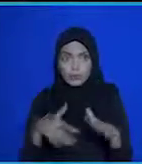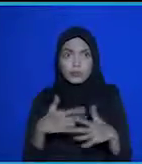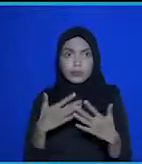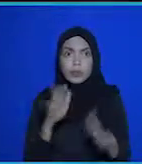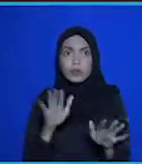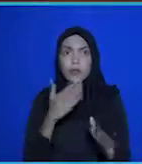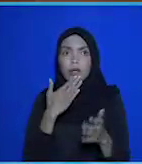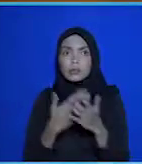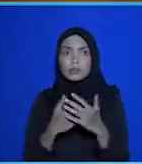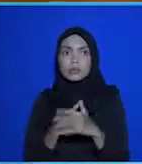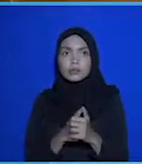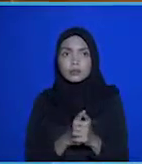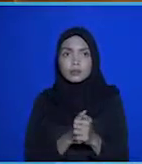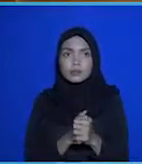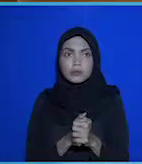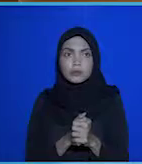kasih.